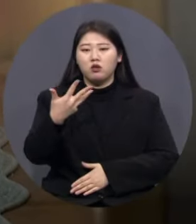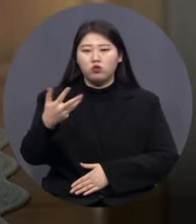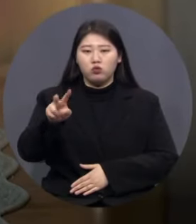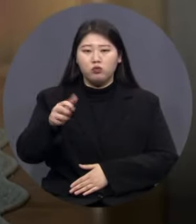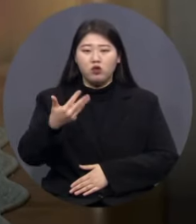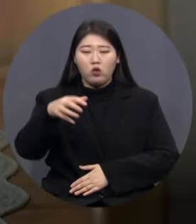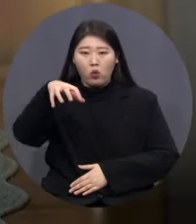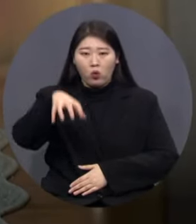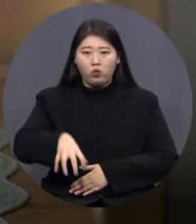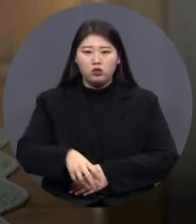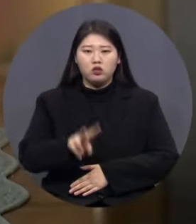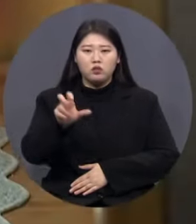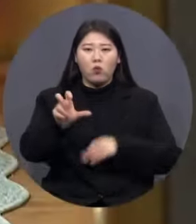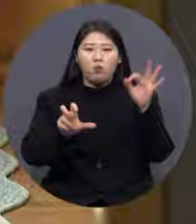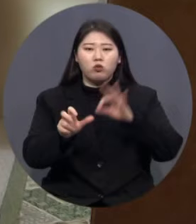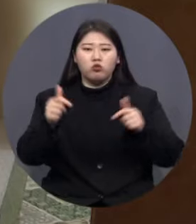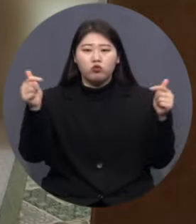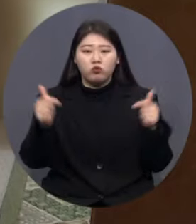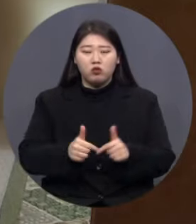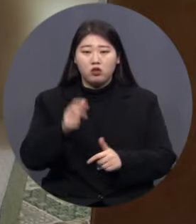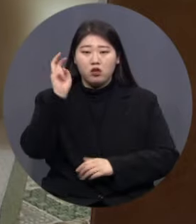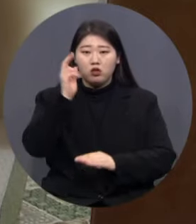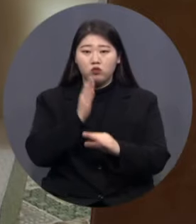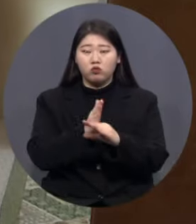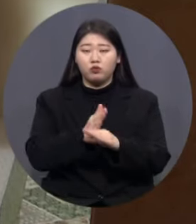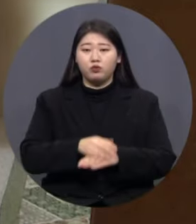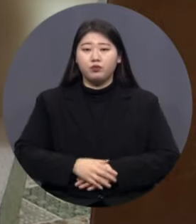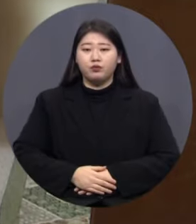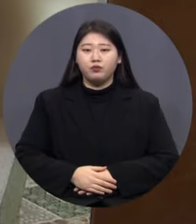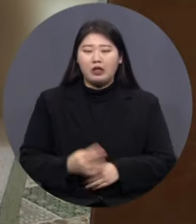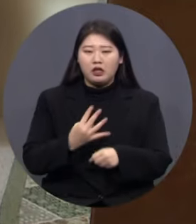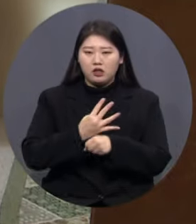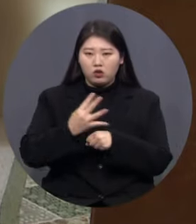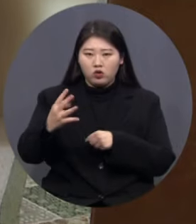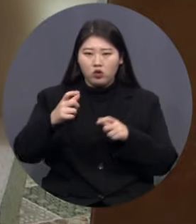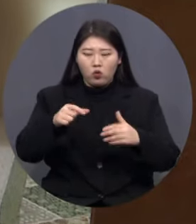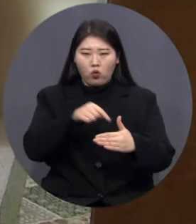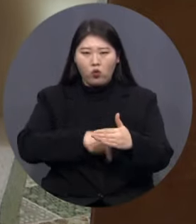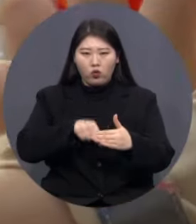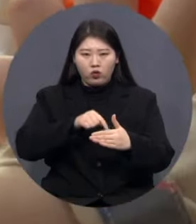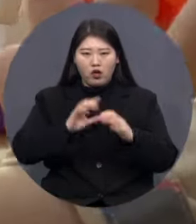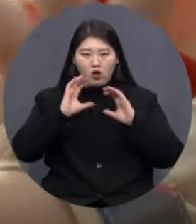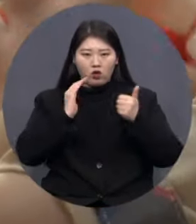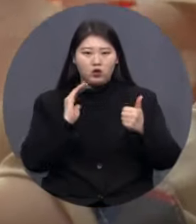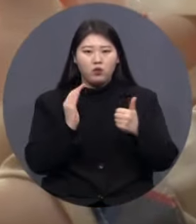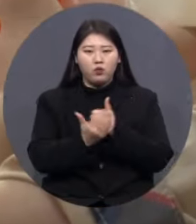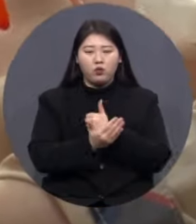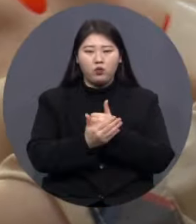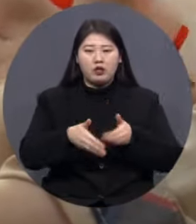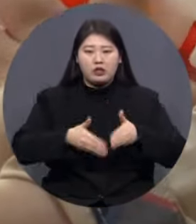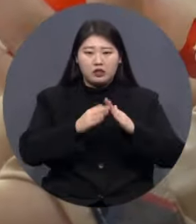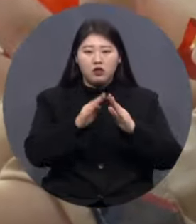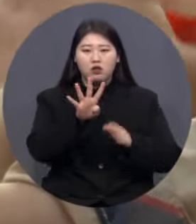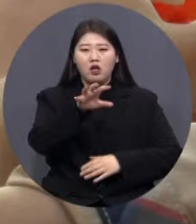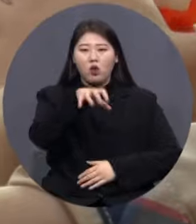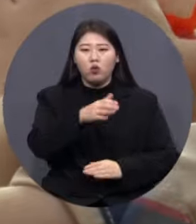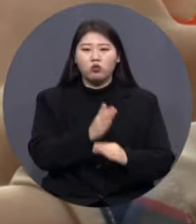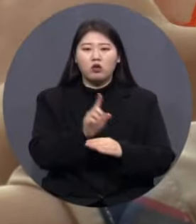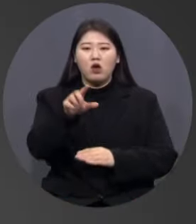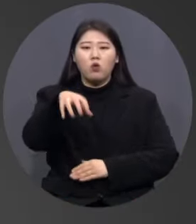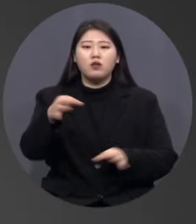25% 줄어들 전망입니다 4년 뒤에는 돈의 보육 시설네 곳 가운데 한 곳이 사라지는